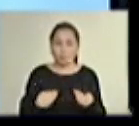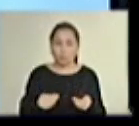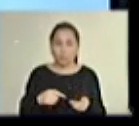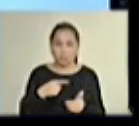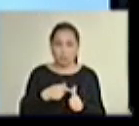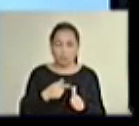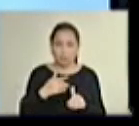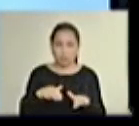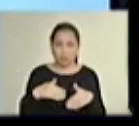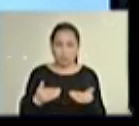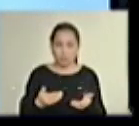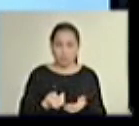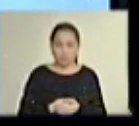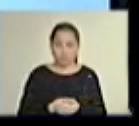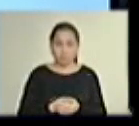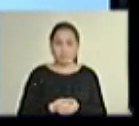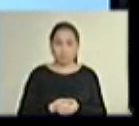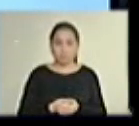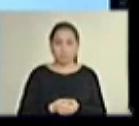bildiradi.